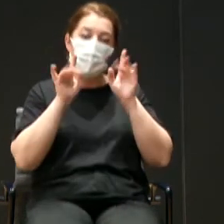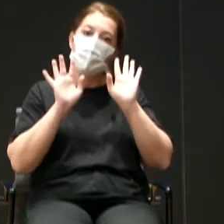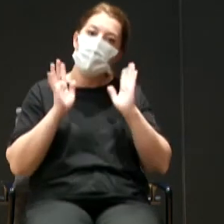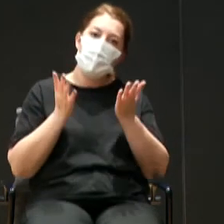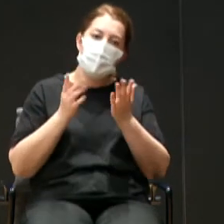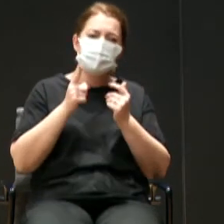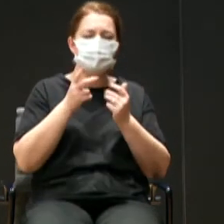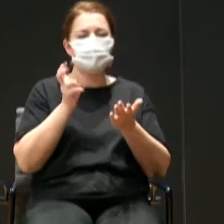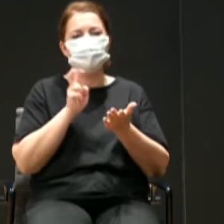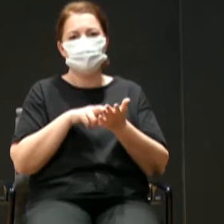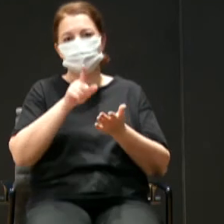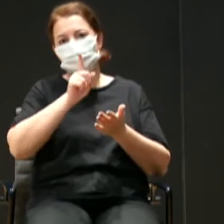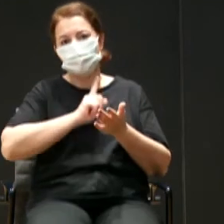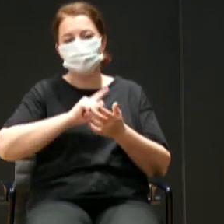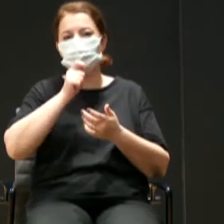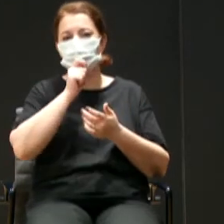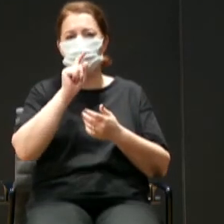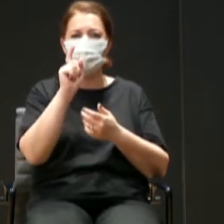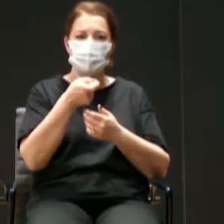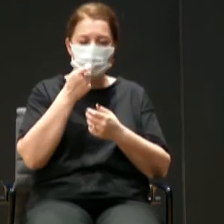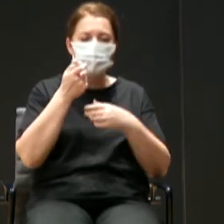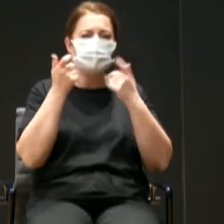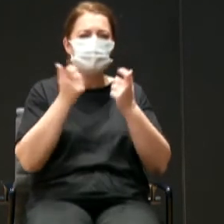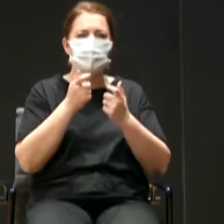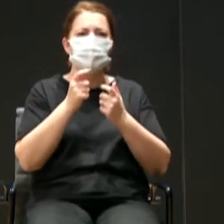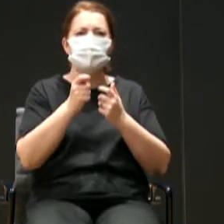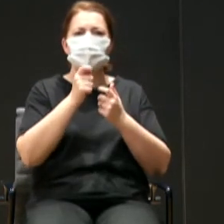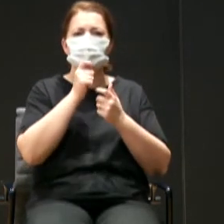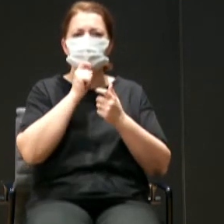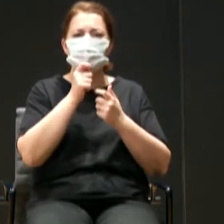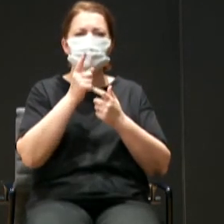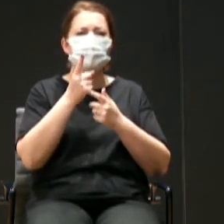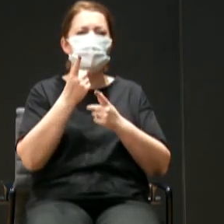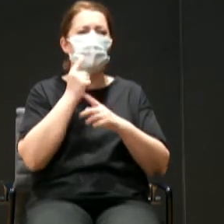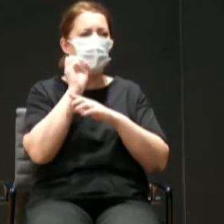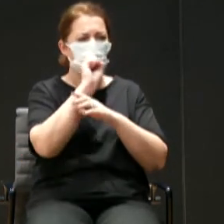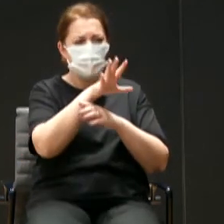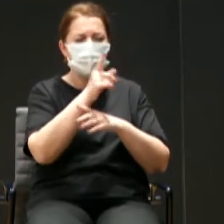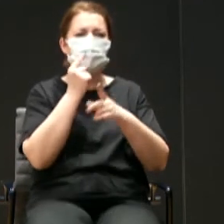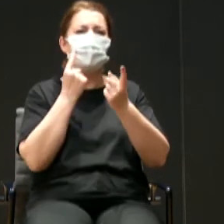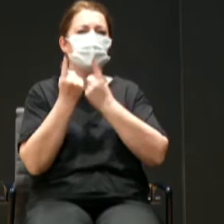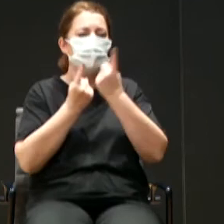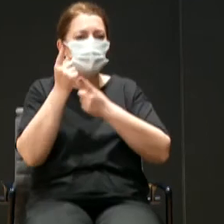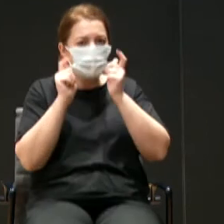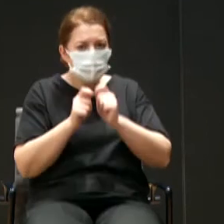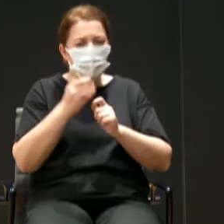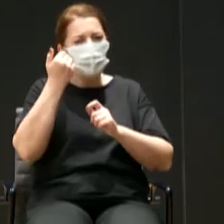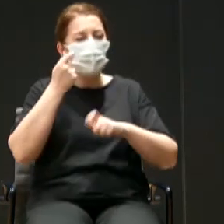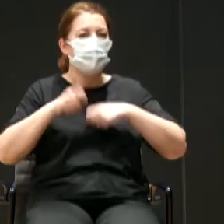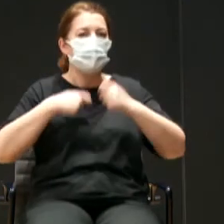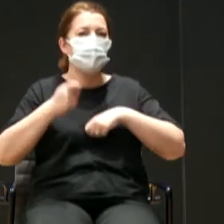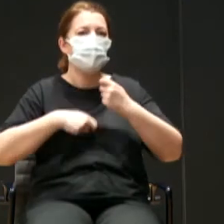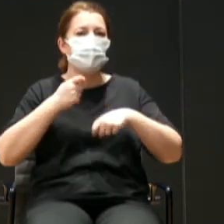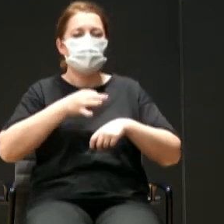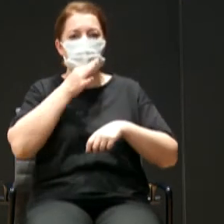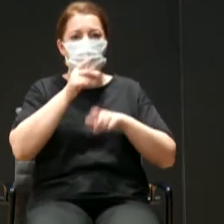Siz kürsüye çıkarsınız, mikrofonu bulduğunuz yerde yapıştır, iftira at, dedikodu yap, yalan yanlış şeyleri